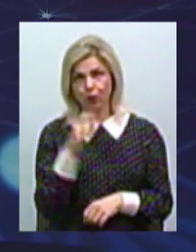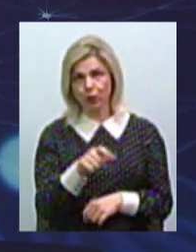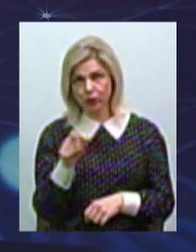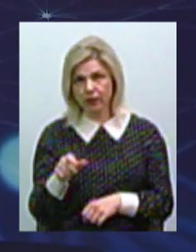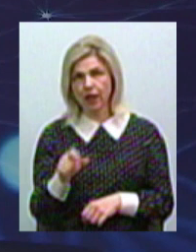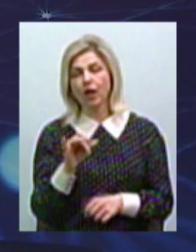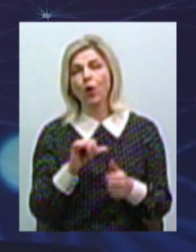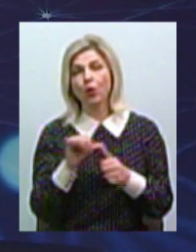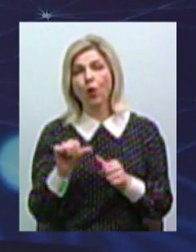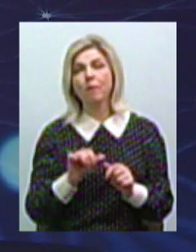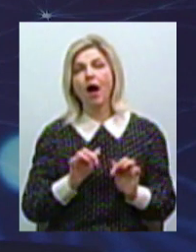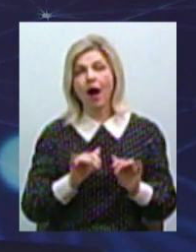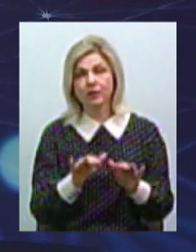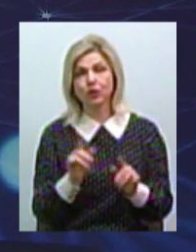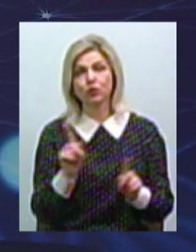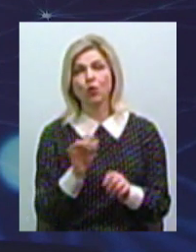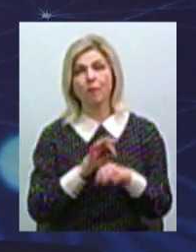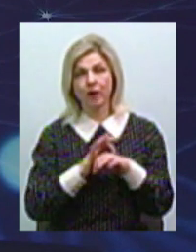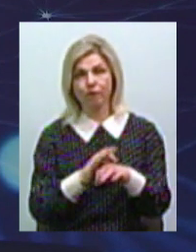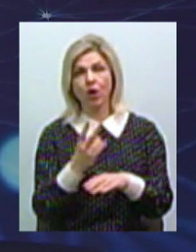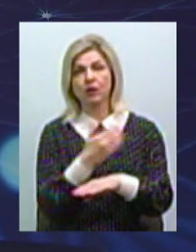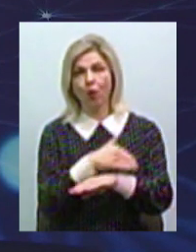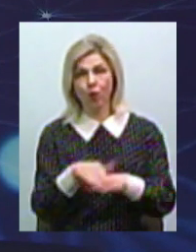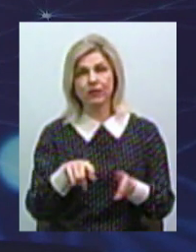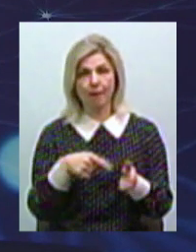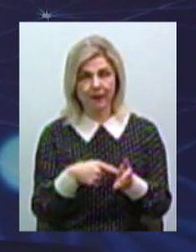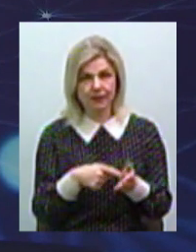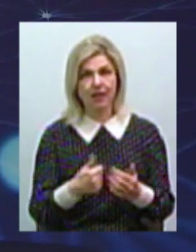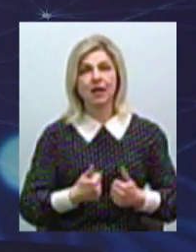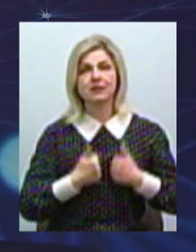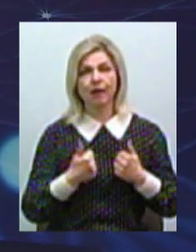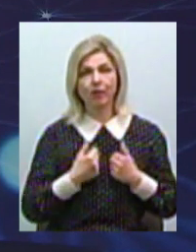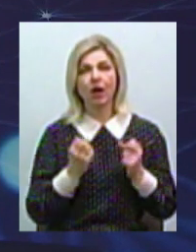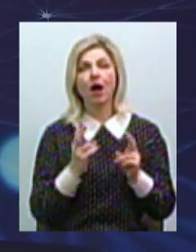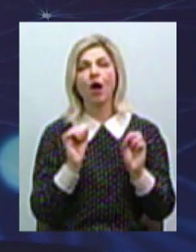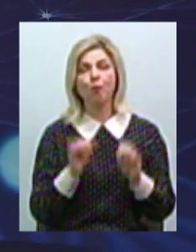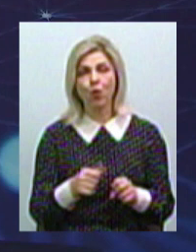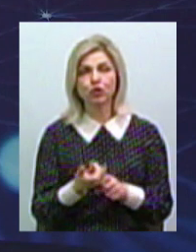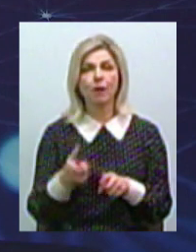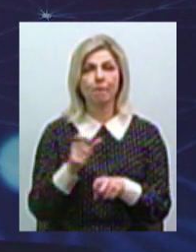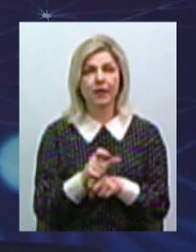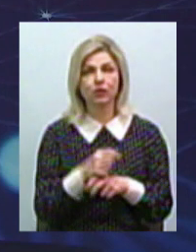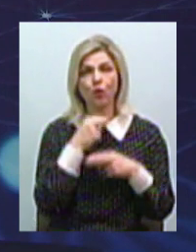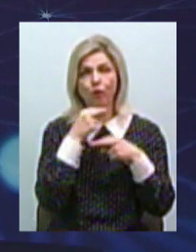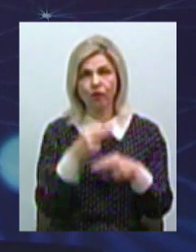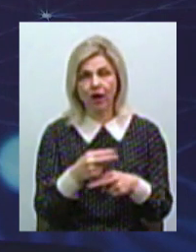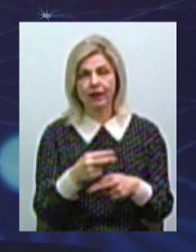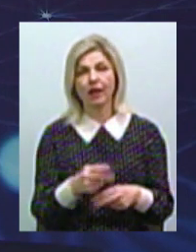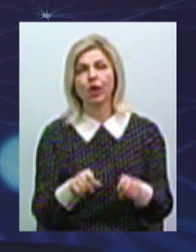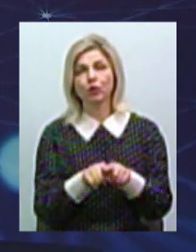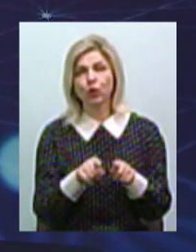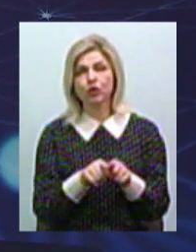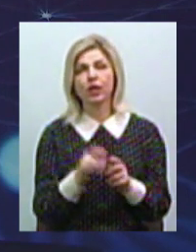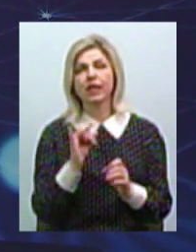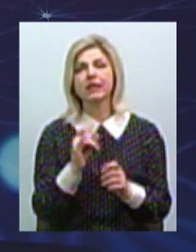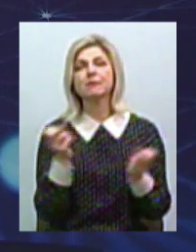окрім таких акцій, які ми проводимо на вулицях нашого міста, намагаємося якомога більше привернути уваги. Також ми проводимо спеціальні координаційні